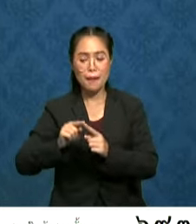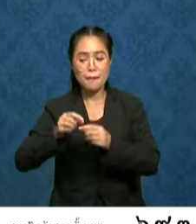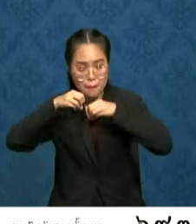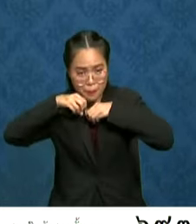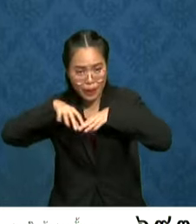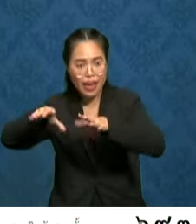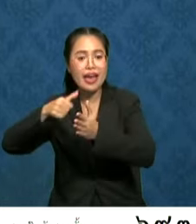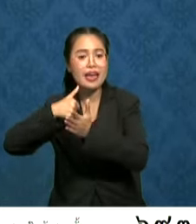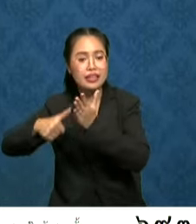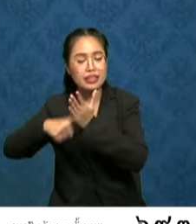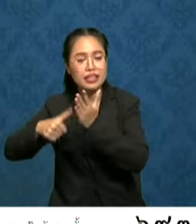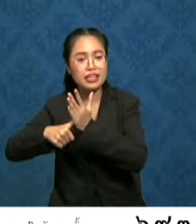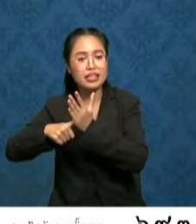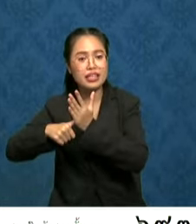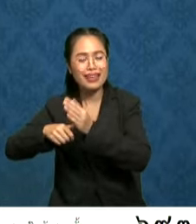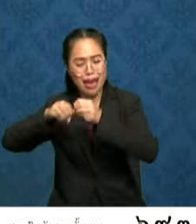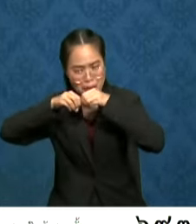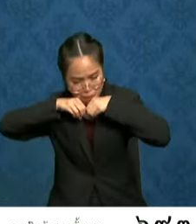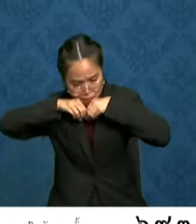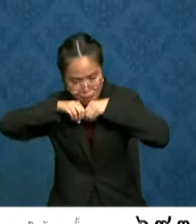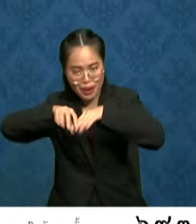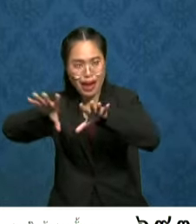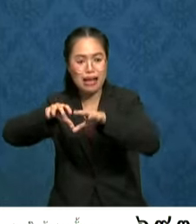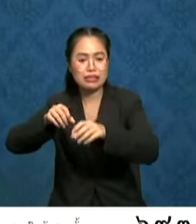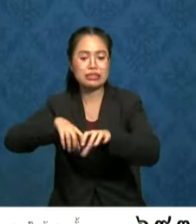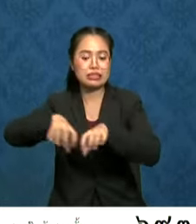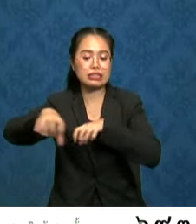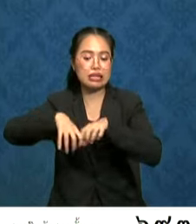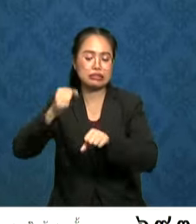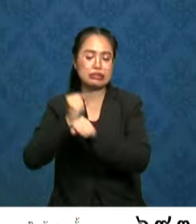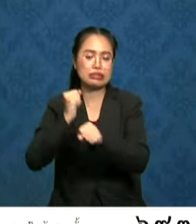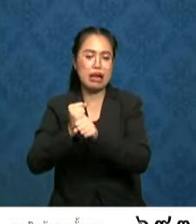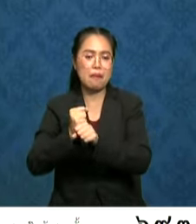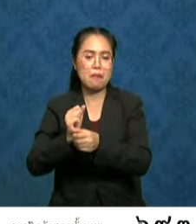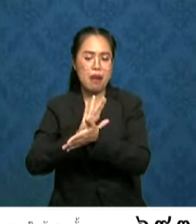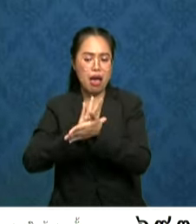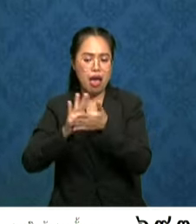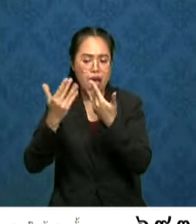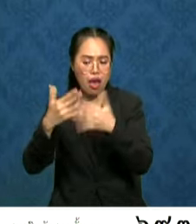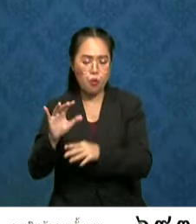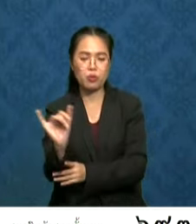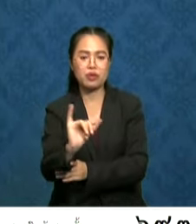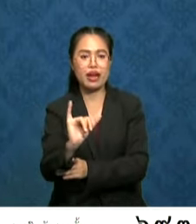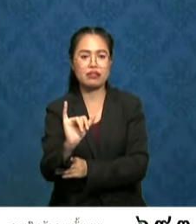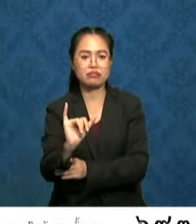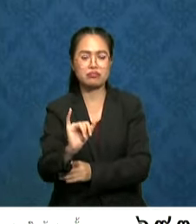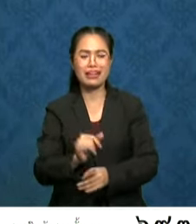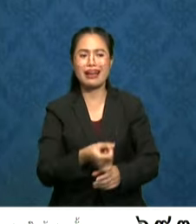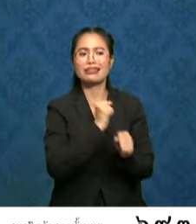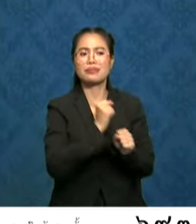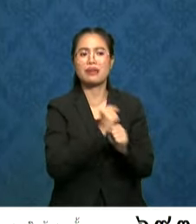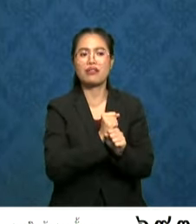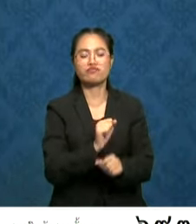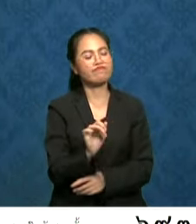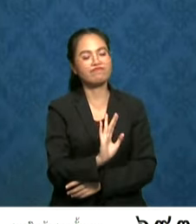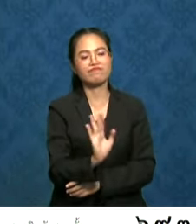ครบวงจรค่ะแค่ประกาศค่ะยังทำไม่เสร็จนะคะจะมาขึ้นว่าเป็นผลงานเนี่ยมันคงไม่ได้นะ